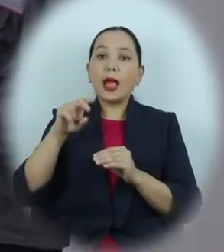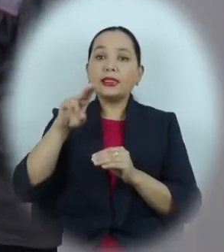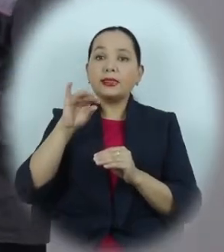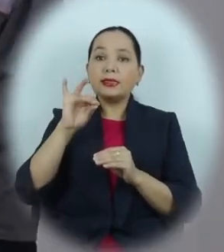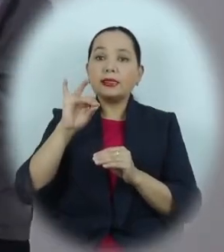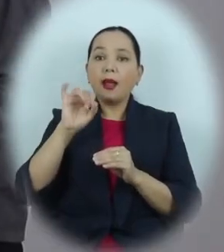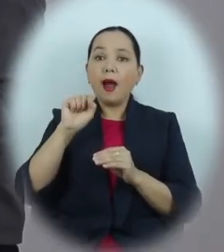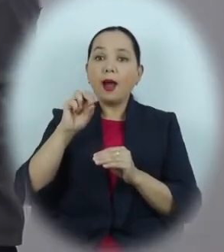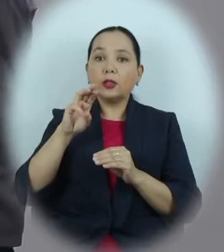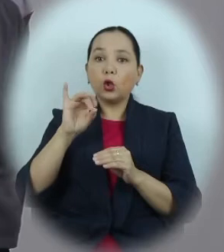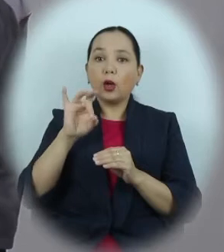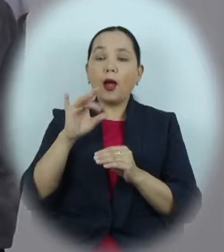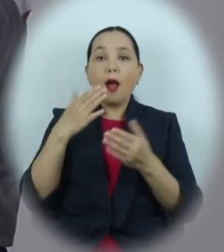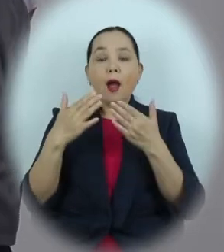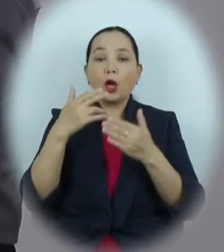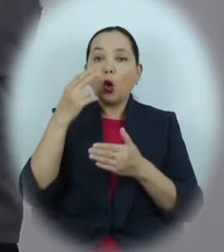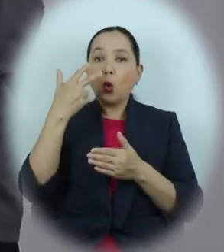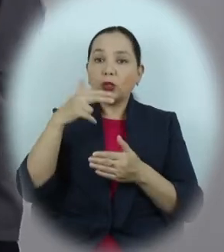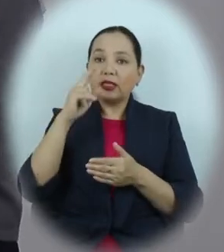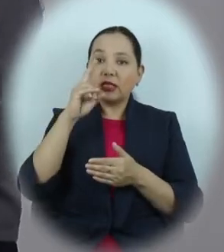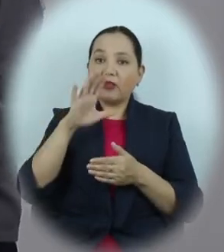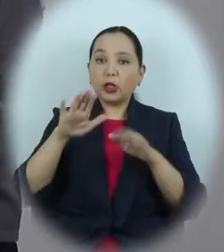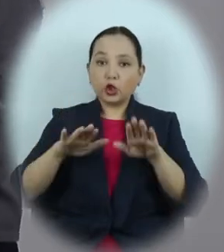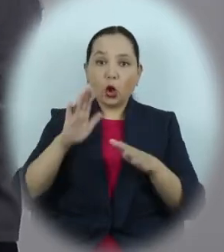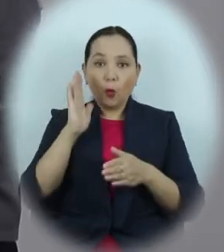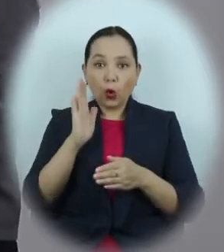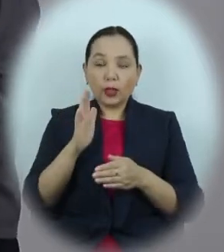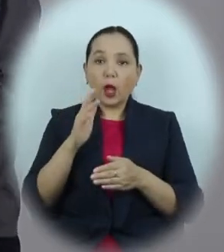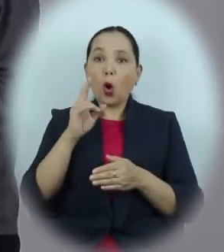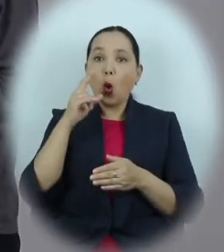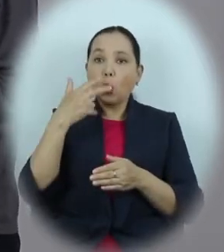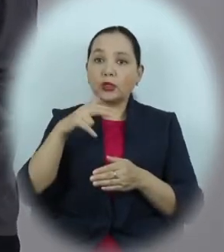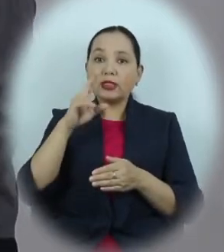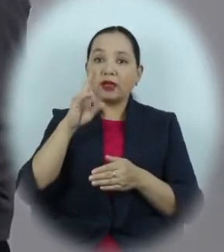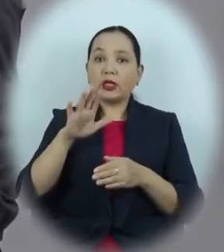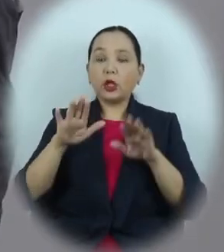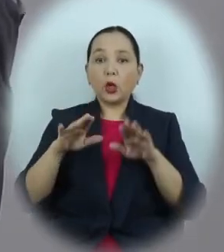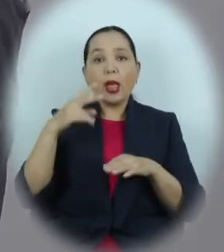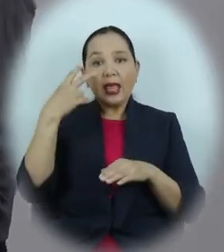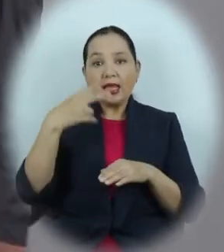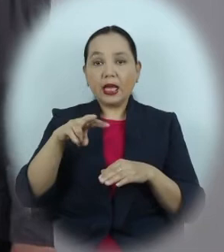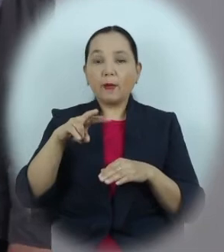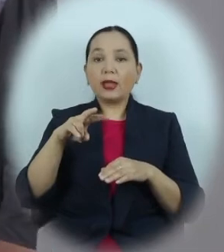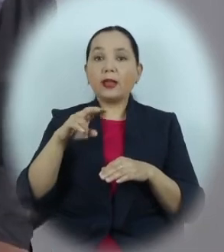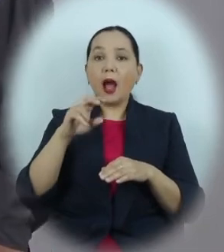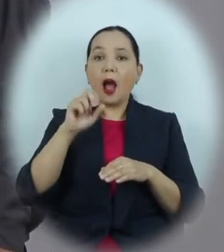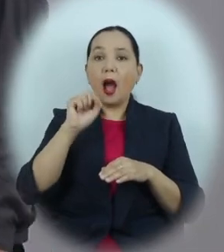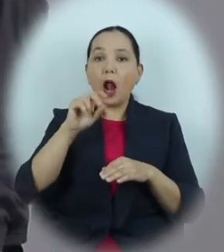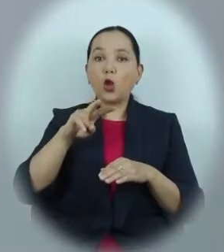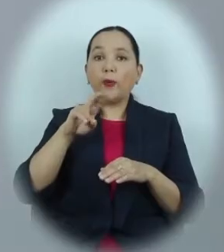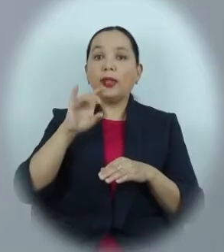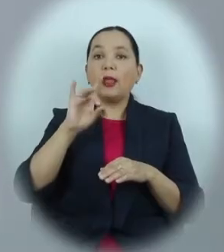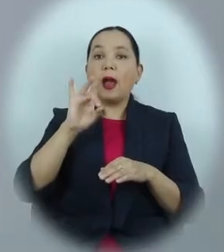uchun 30 kvadrat joy bo'ladigan bo'lsa, 30 kvadrat joyga 20 ta alüminyum radyatör qo'yish kerak